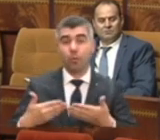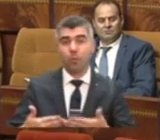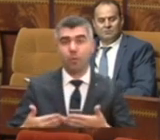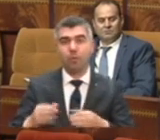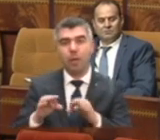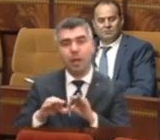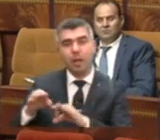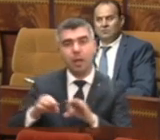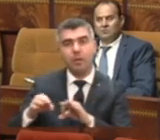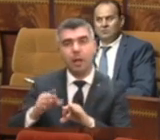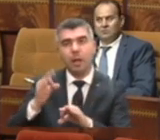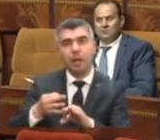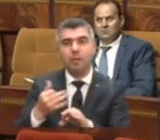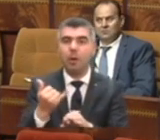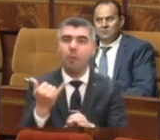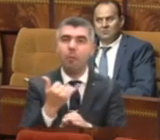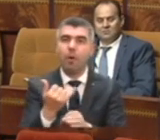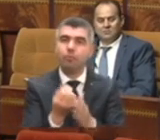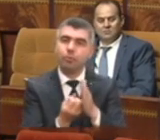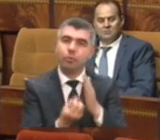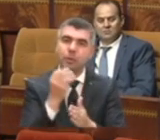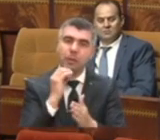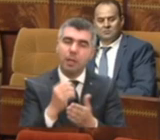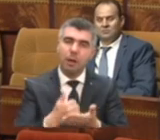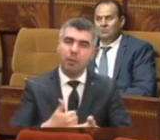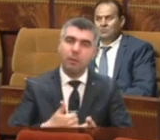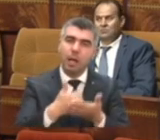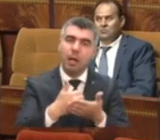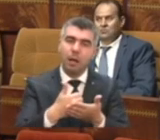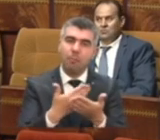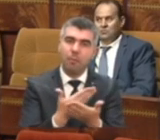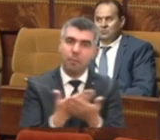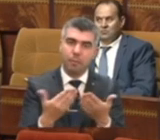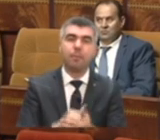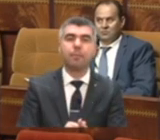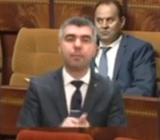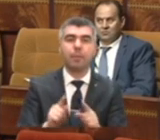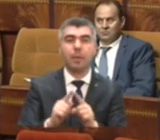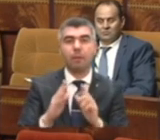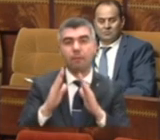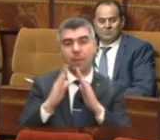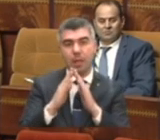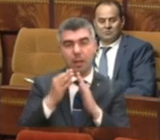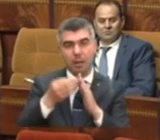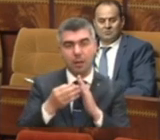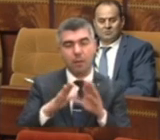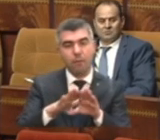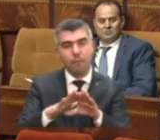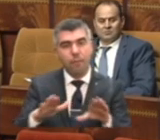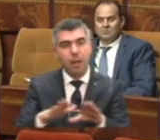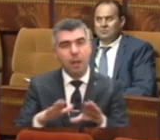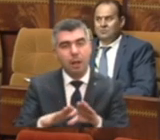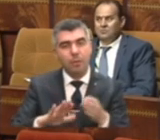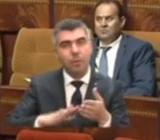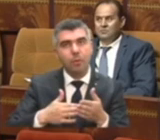ملموسه وتعتمدوا اليات مبتكره لدعم سكن الطبقه المتوسطه من خلال تعزيز العرض السكني وتعبئه العقار العمومي